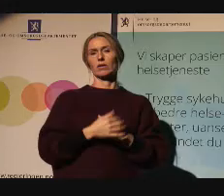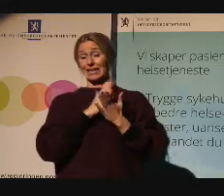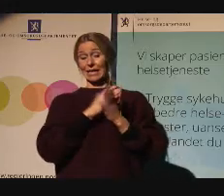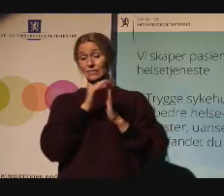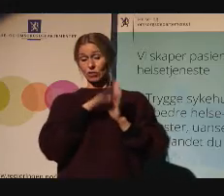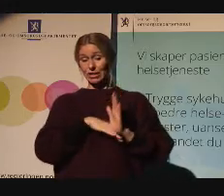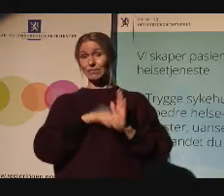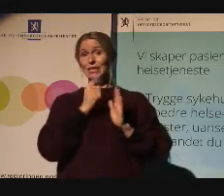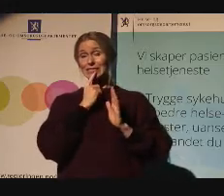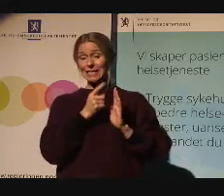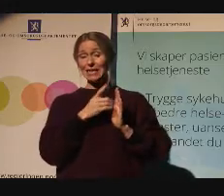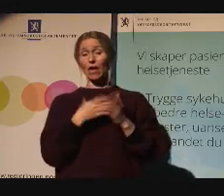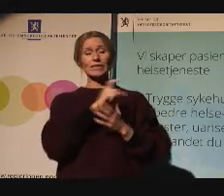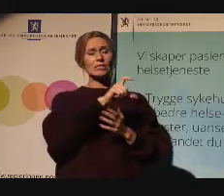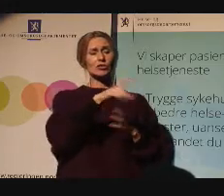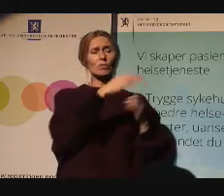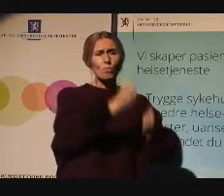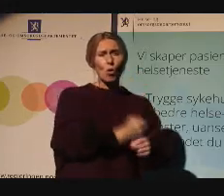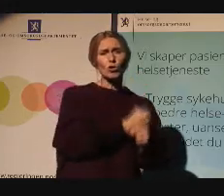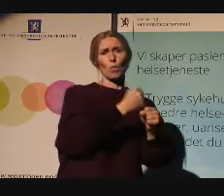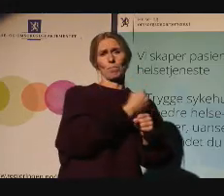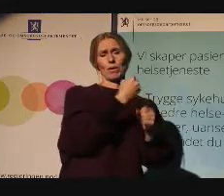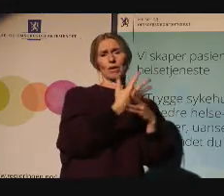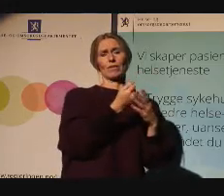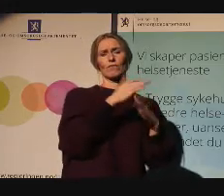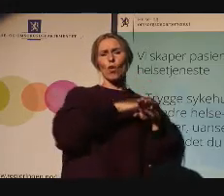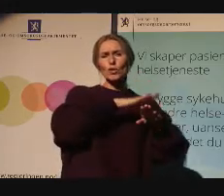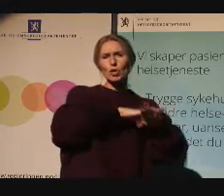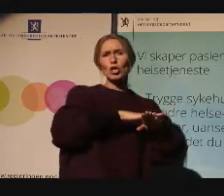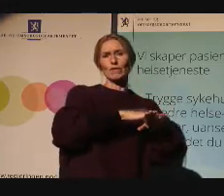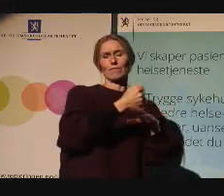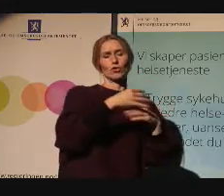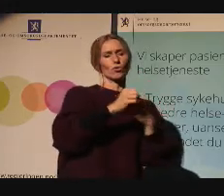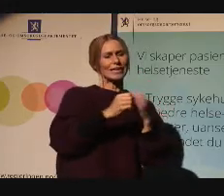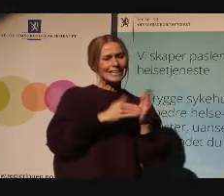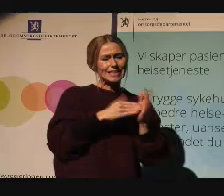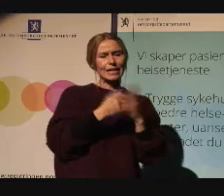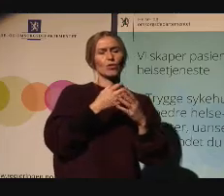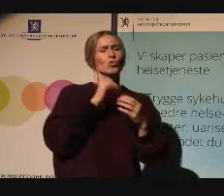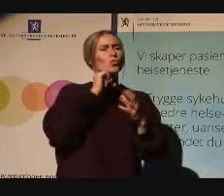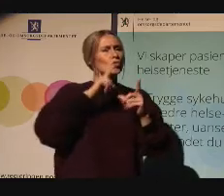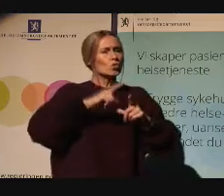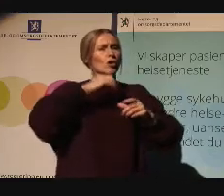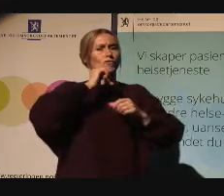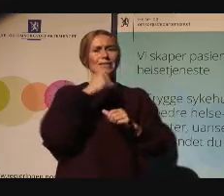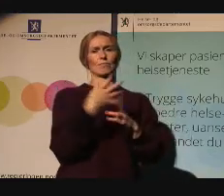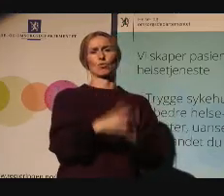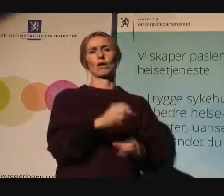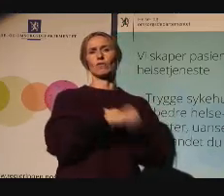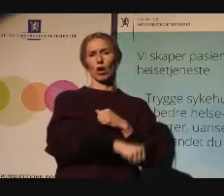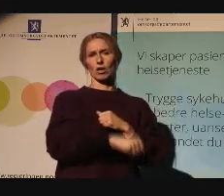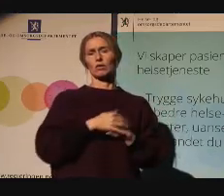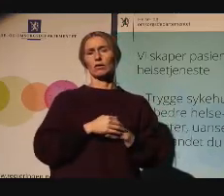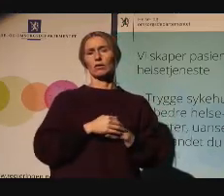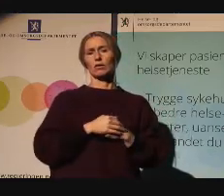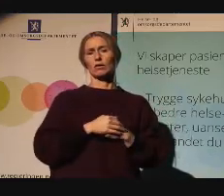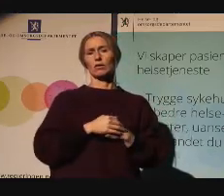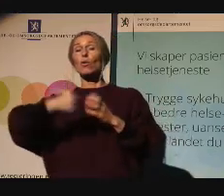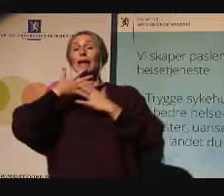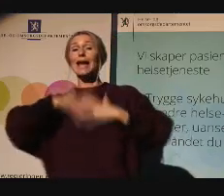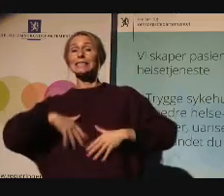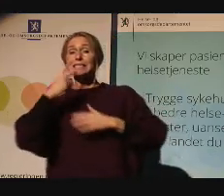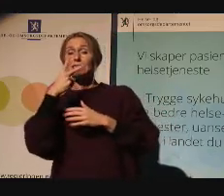institusjoner må jobbe forebyggende for å hindre unødig bruk av tvang. Neste år så skal helsetilsynet utarbeide